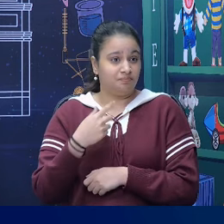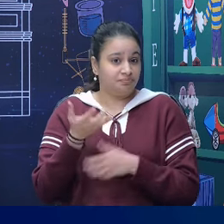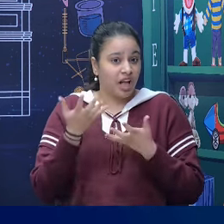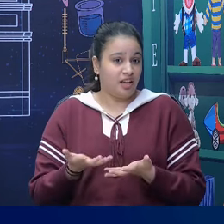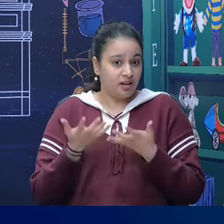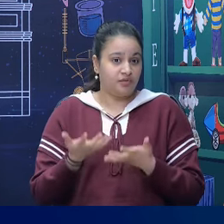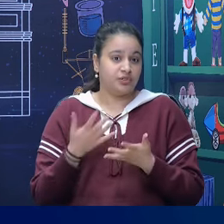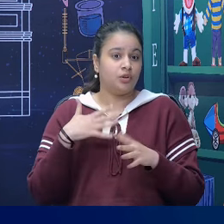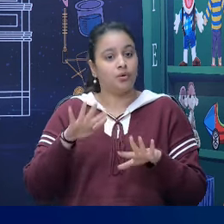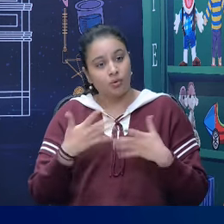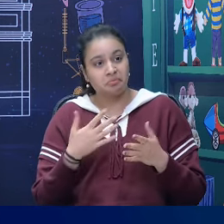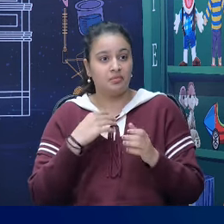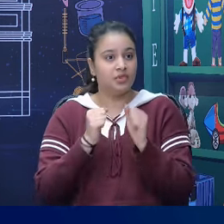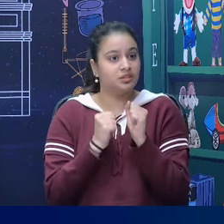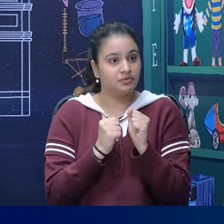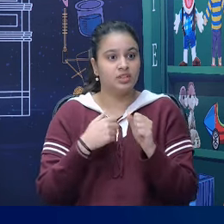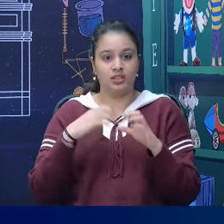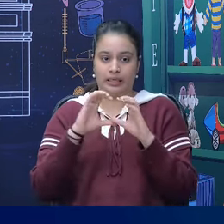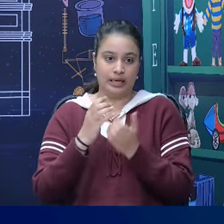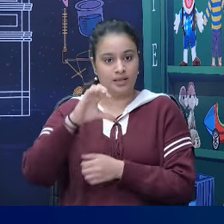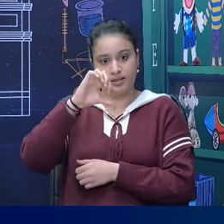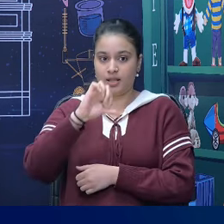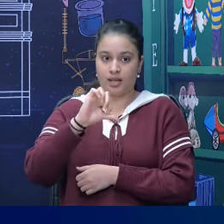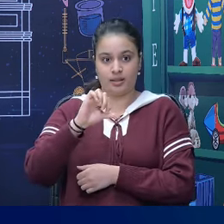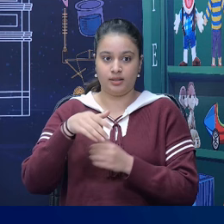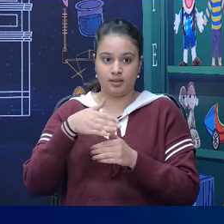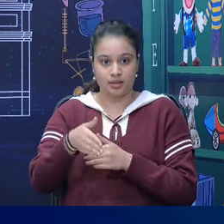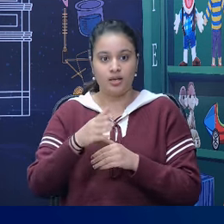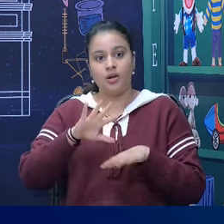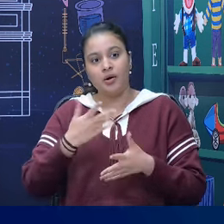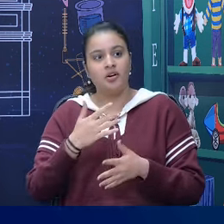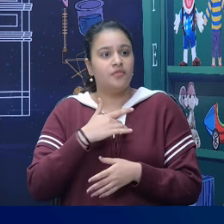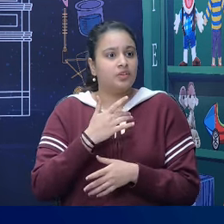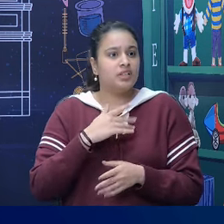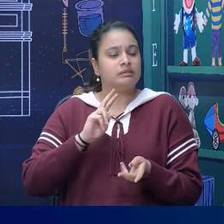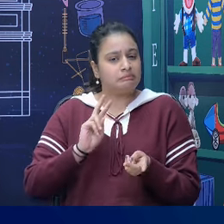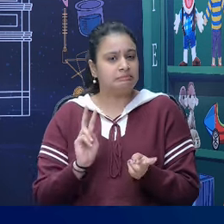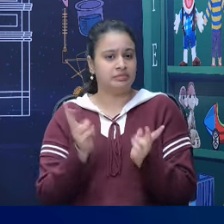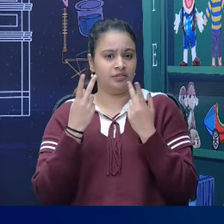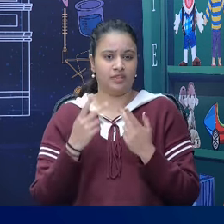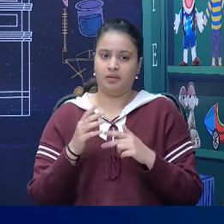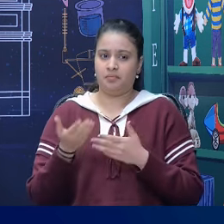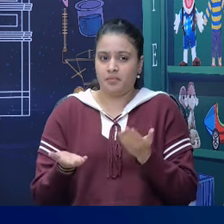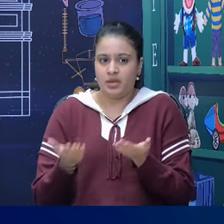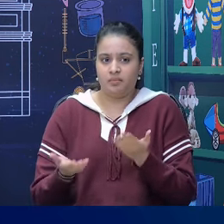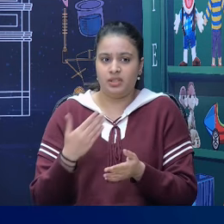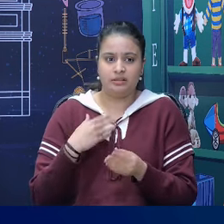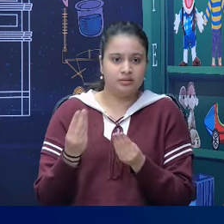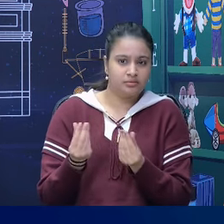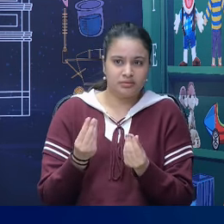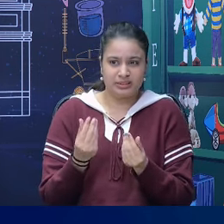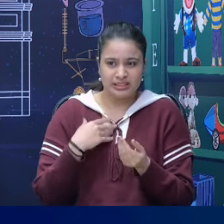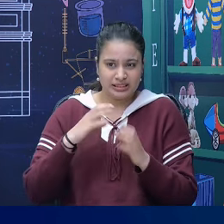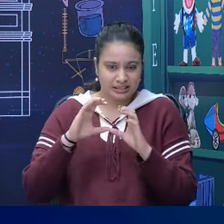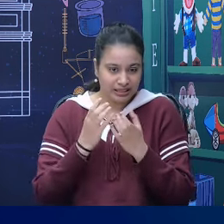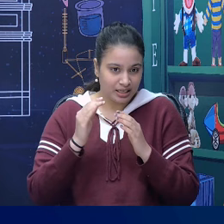और नाइंथ में भी आ गए हम जब नाइंथ में आते हैं तो हमें ना एक अलग से फीलिंग आती है कि हम शायद बड़ी क्लास में